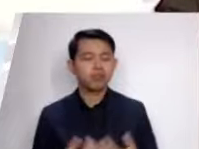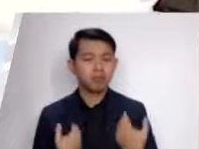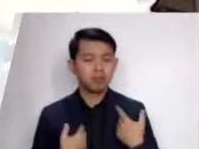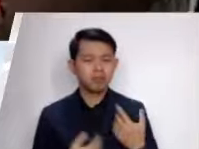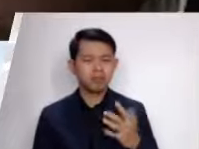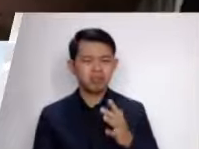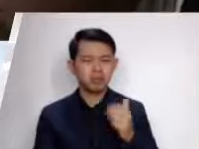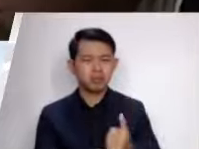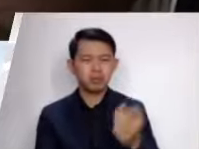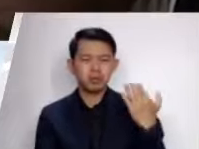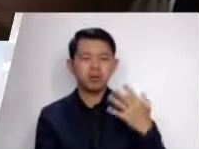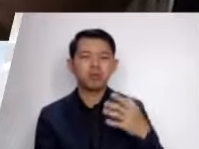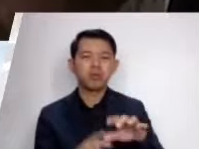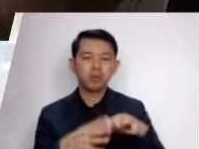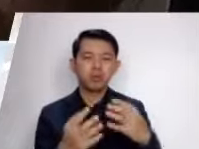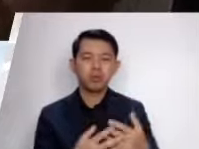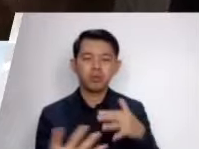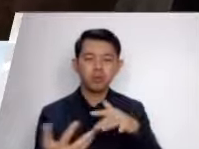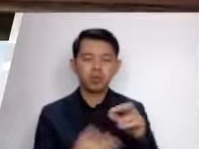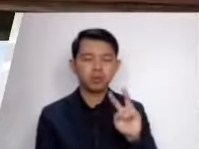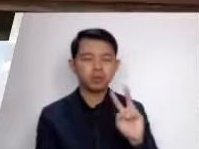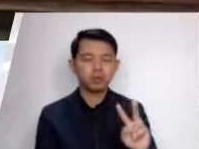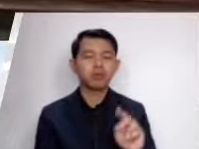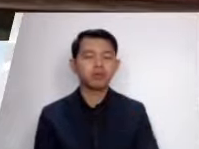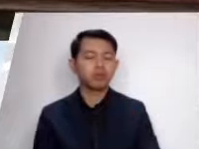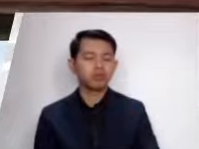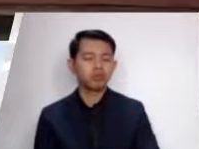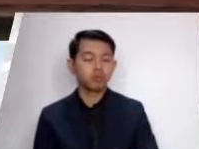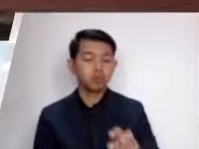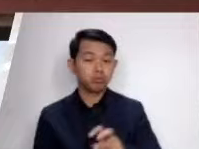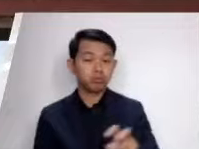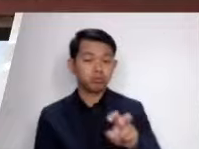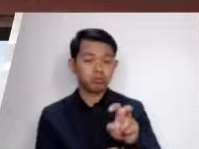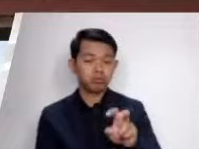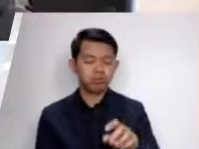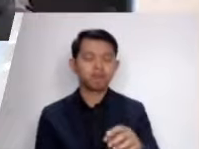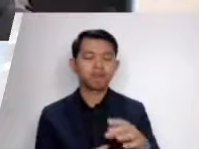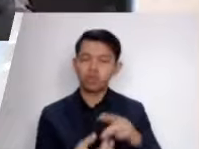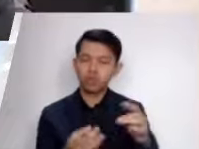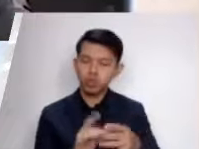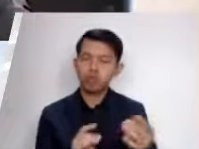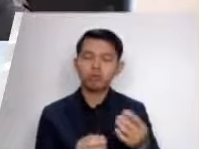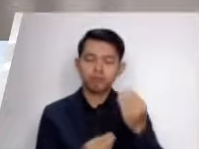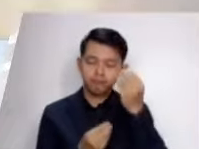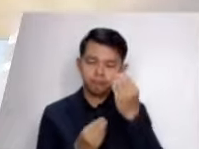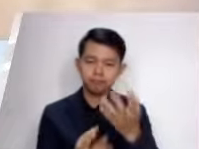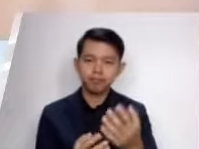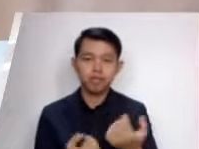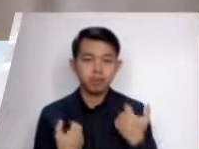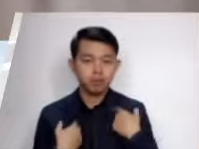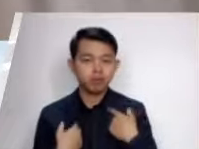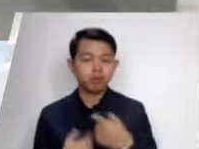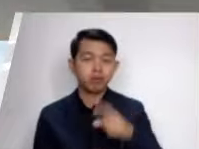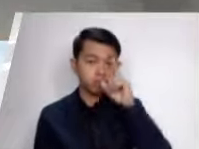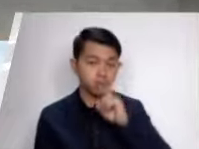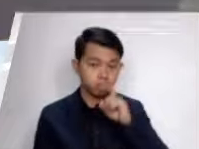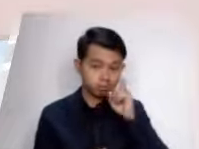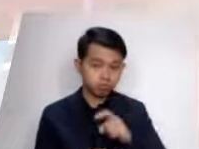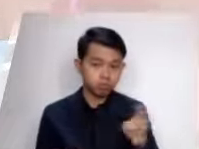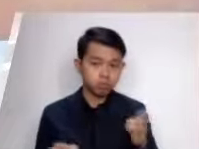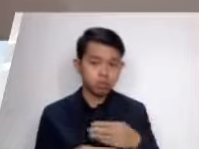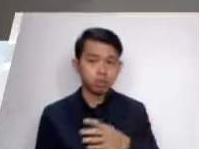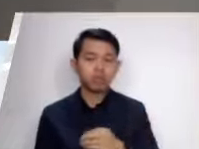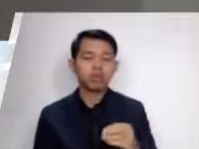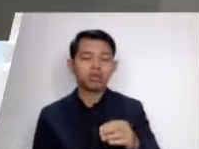tour, ikukwento ang kasaysayan ng Maynila. Makikita rin ang mga sinaunang baul at mga antigong relihiyosong imahe. Meron ding